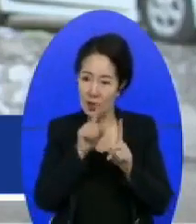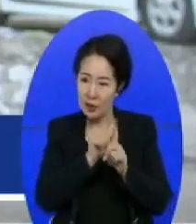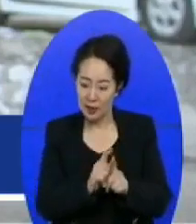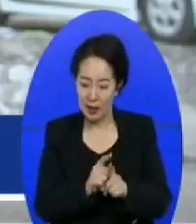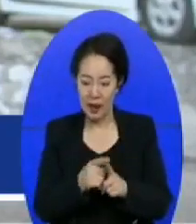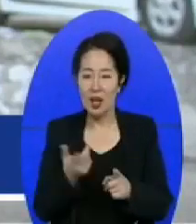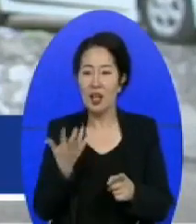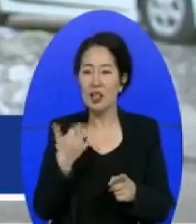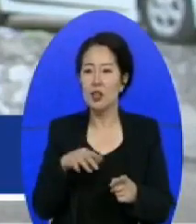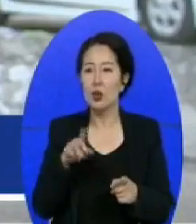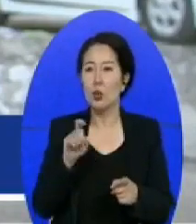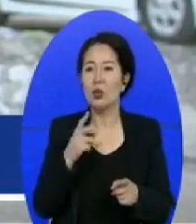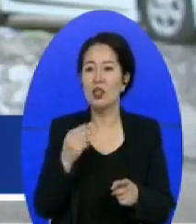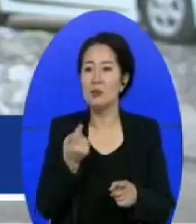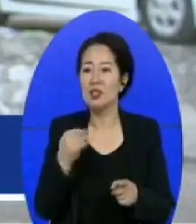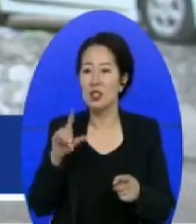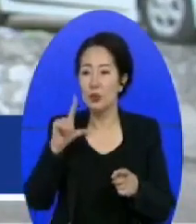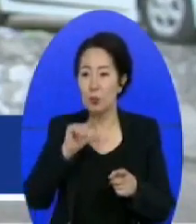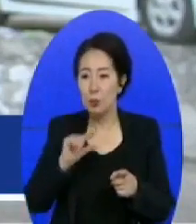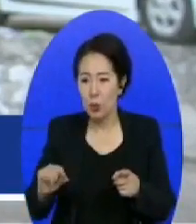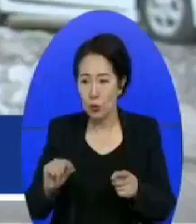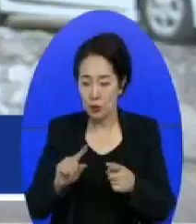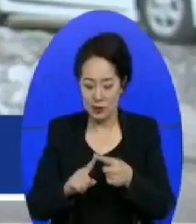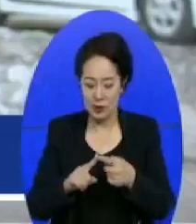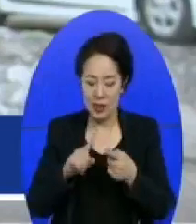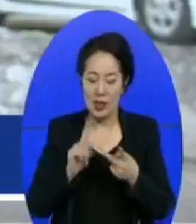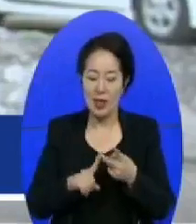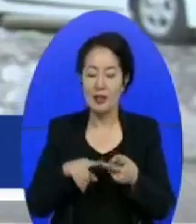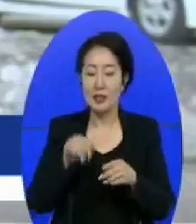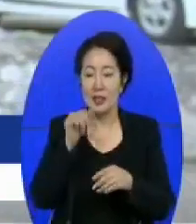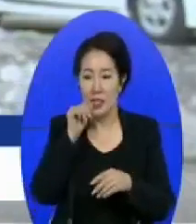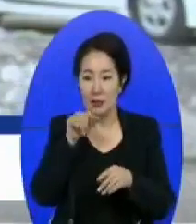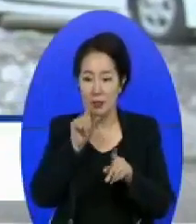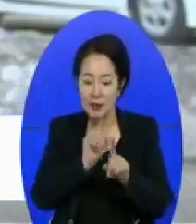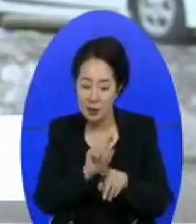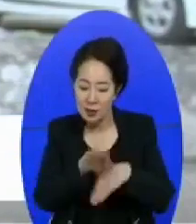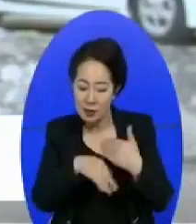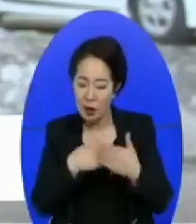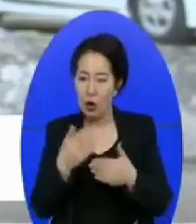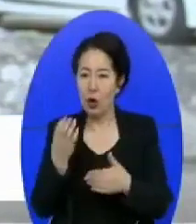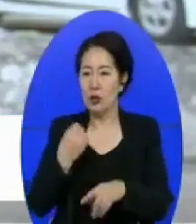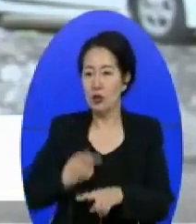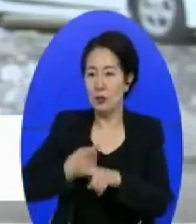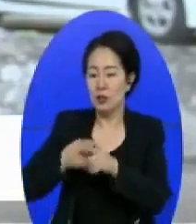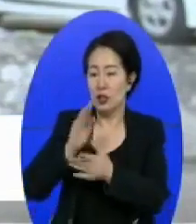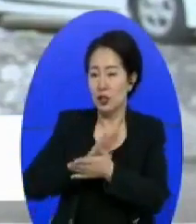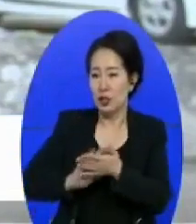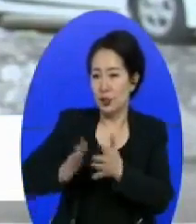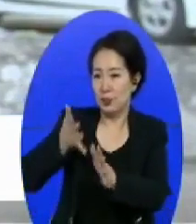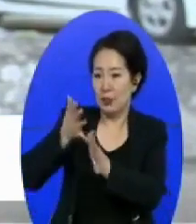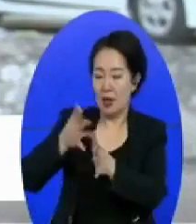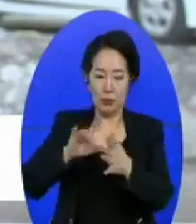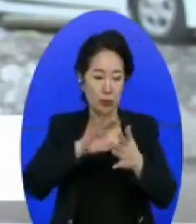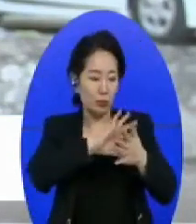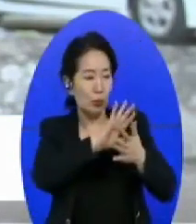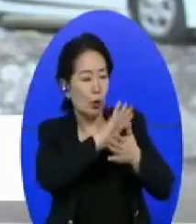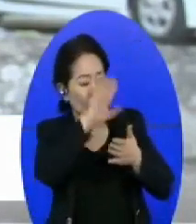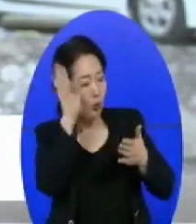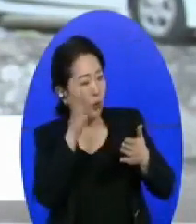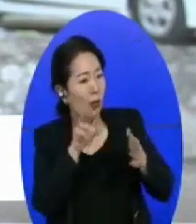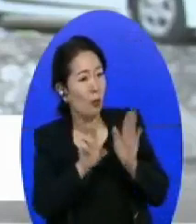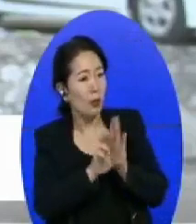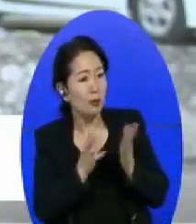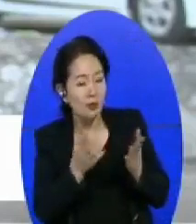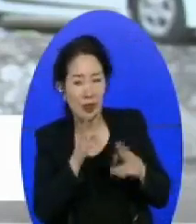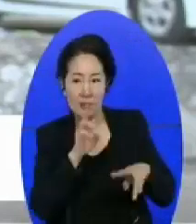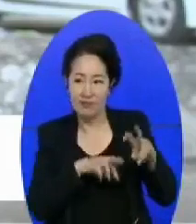нар хэдийн хэмжээний хөлмжийн хийг бууруулж байгаа. За цаашид бид нар ингэн хэмнэлтээр одоо өснө нэмэгдэж байгаа хэрэглээ буюу шинэ орон сууцыг дулаалах боломжийг өрдүүлж байгаа.